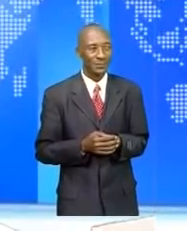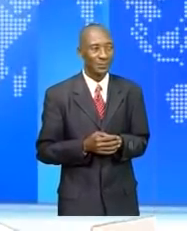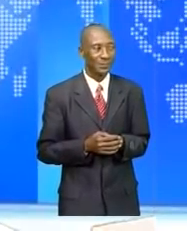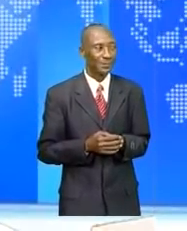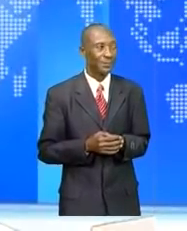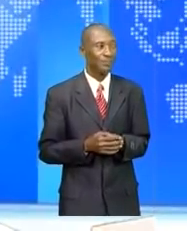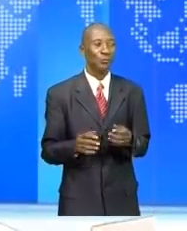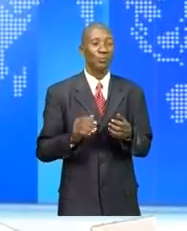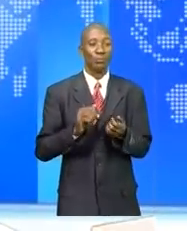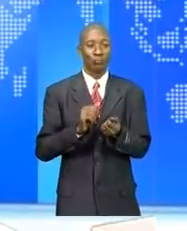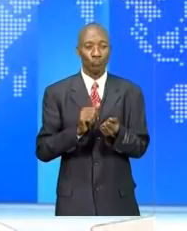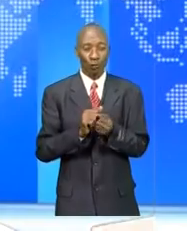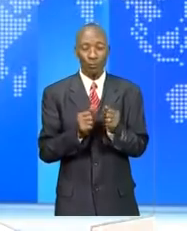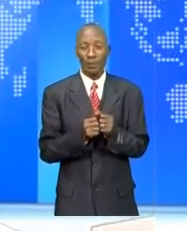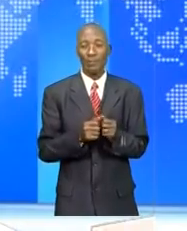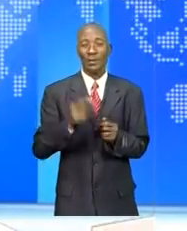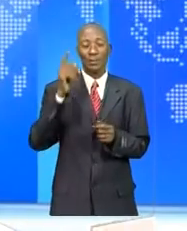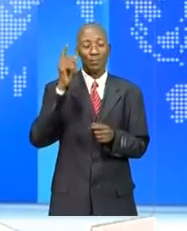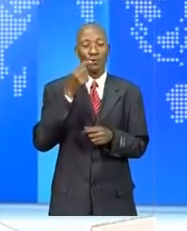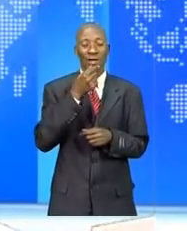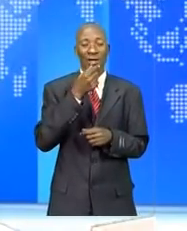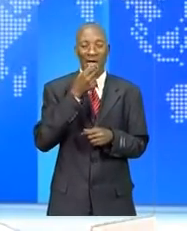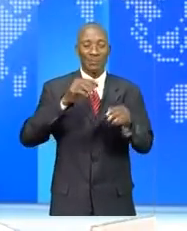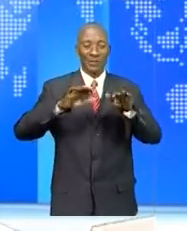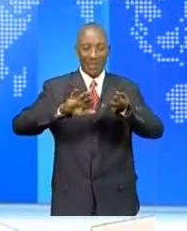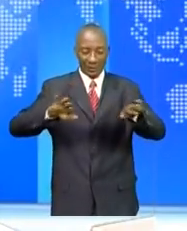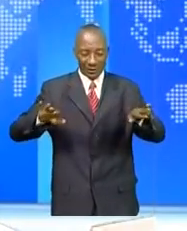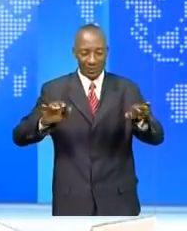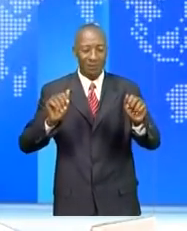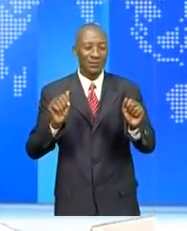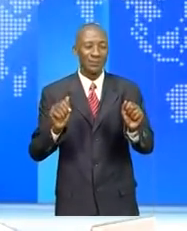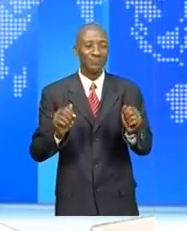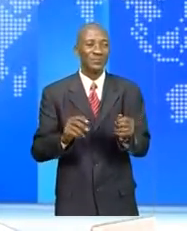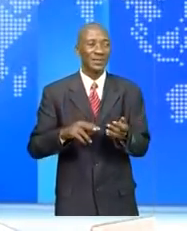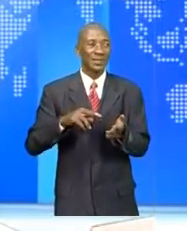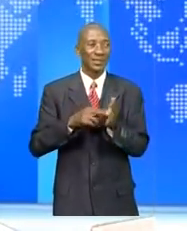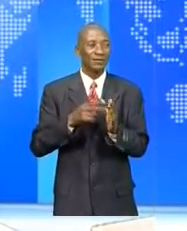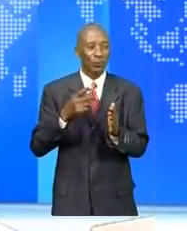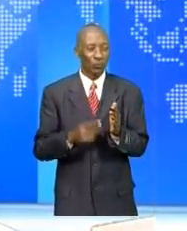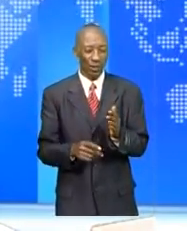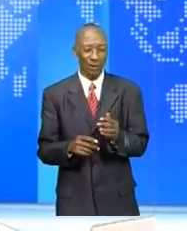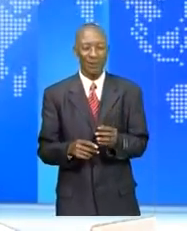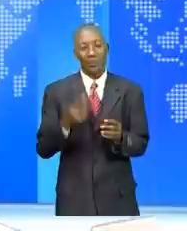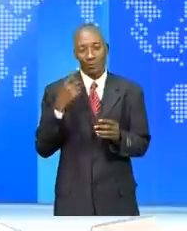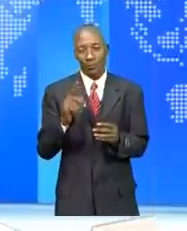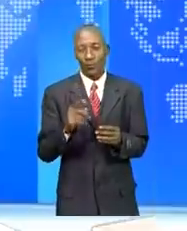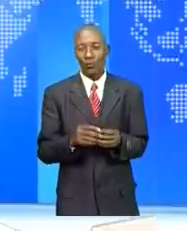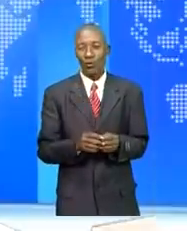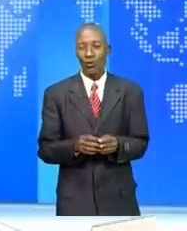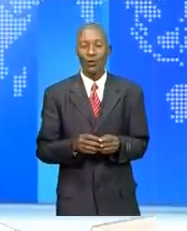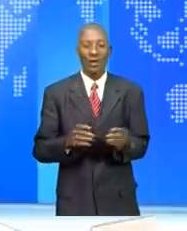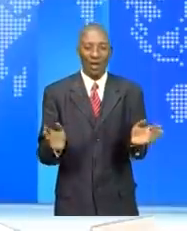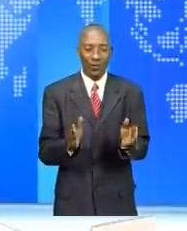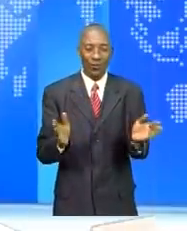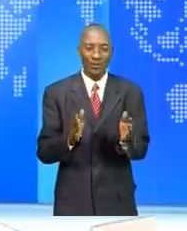L'arbitrage, c'est en fait ce qu'il faut pour taire les différends, surtout quand il s'agit des cas de figure des hommes d'affaires. La ministre d'État